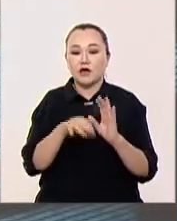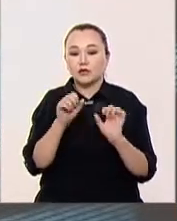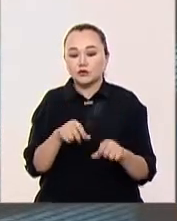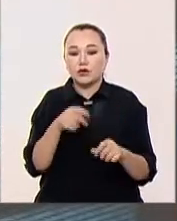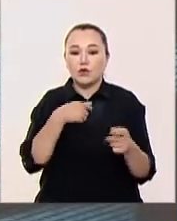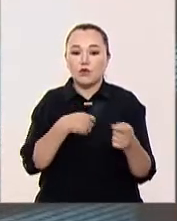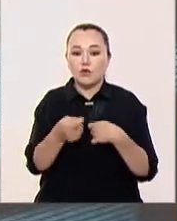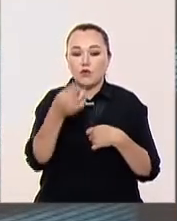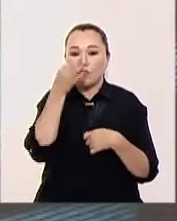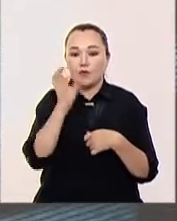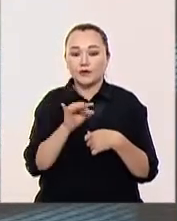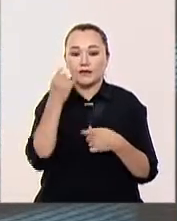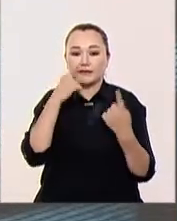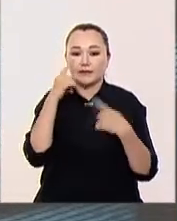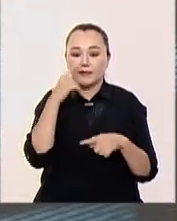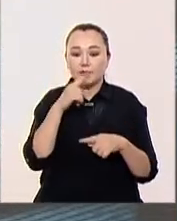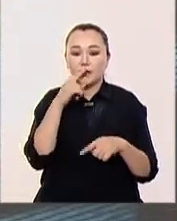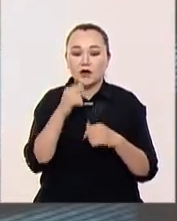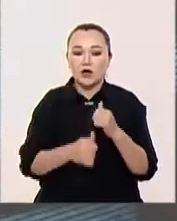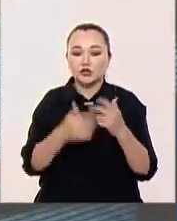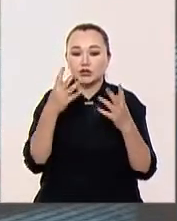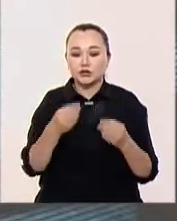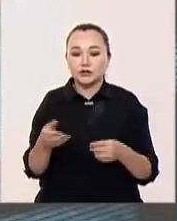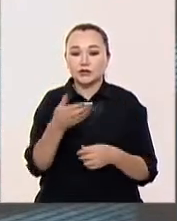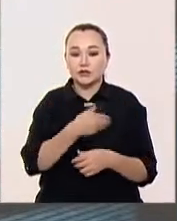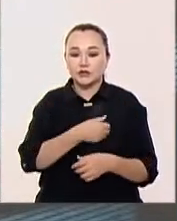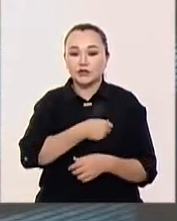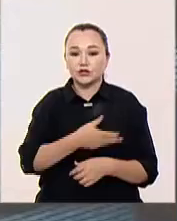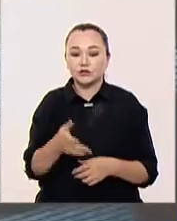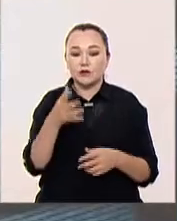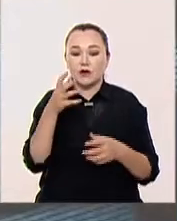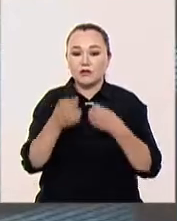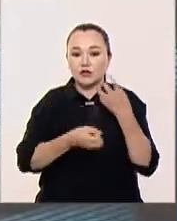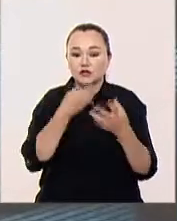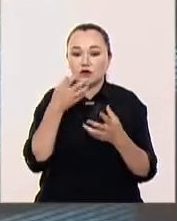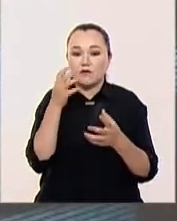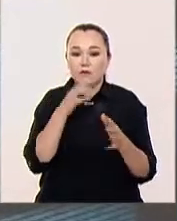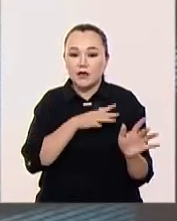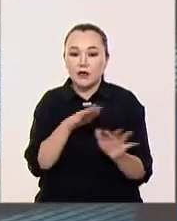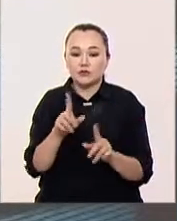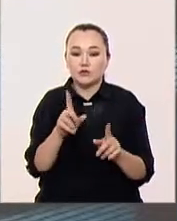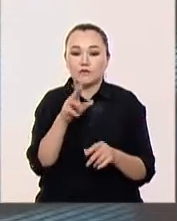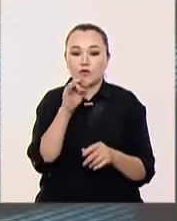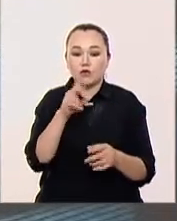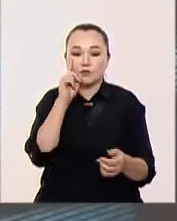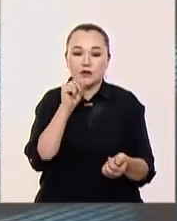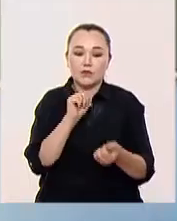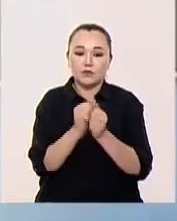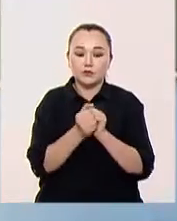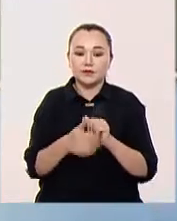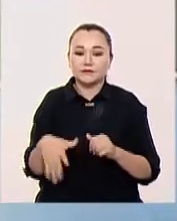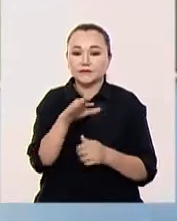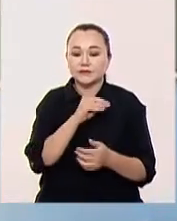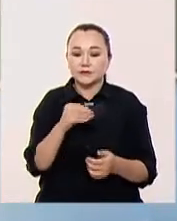обменяться опытом и идеями каждый день у нас насыщен разными мероприятиями чтобы форум запомнился всем